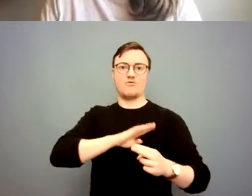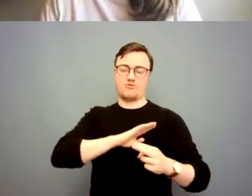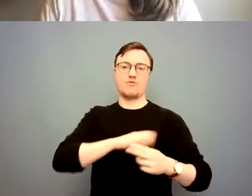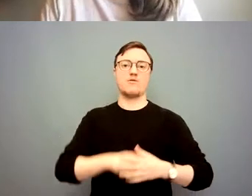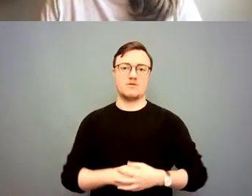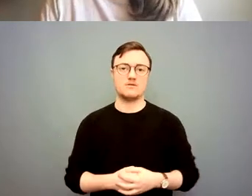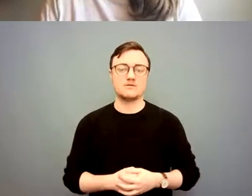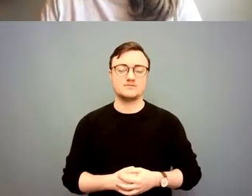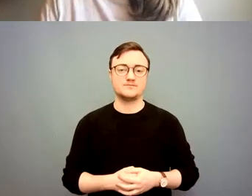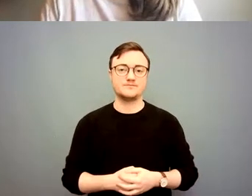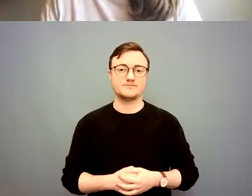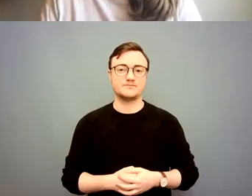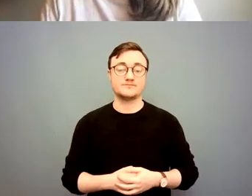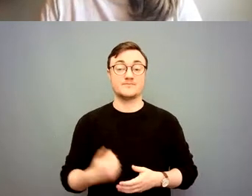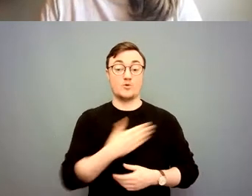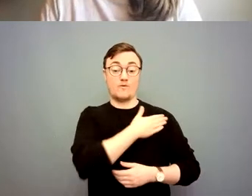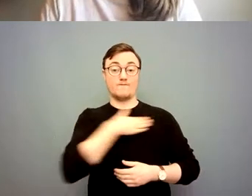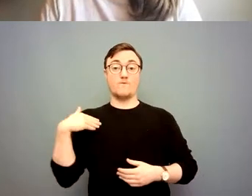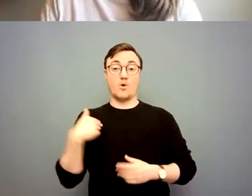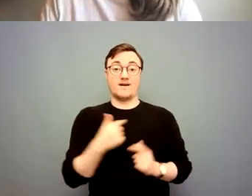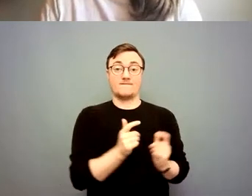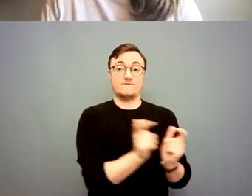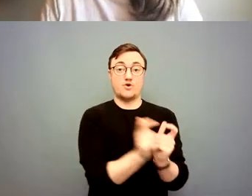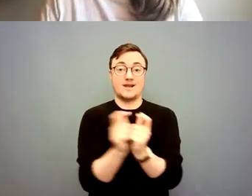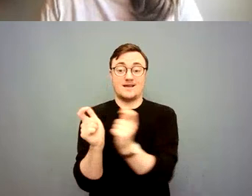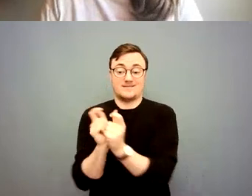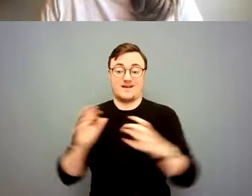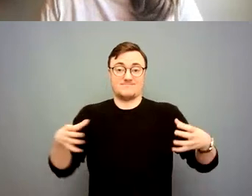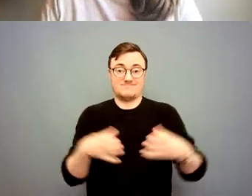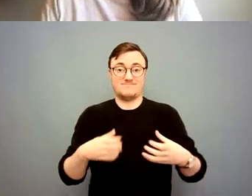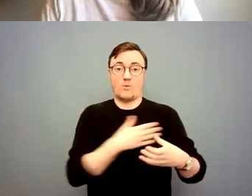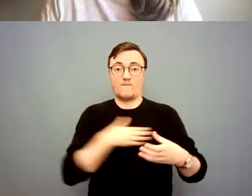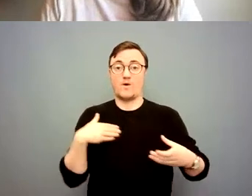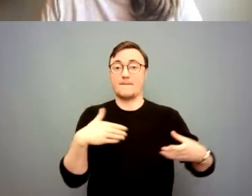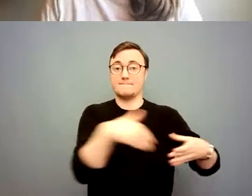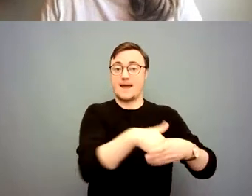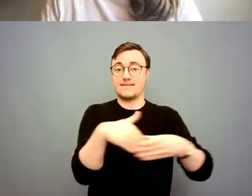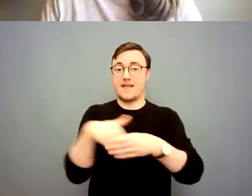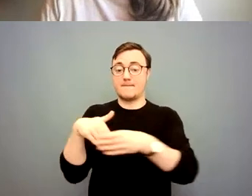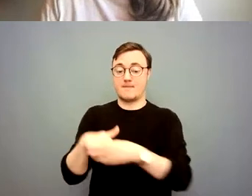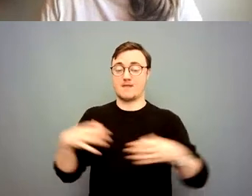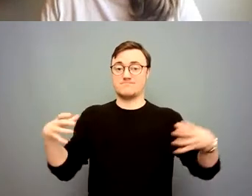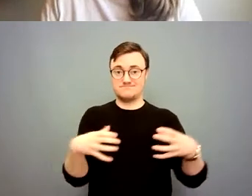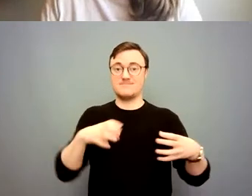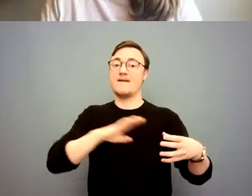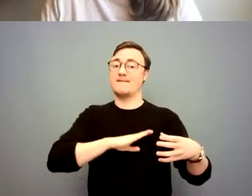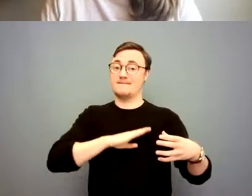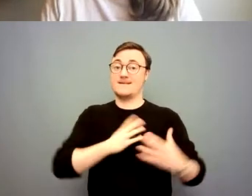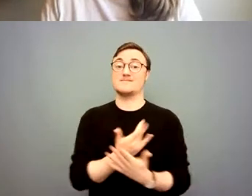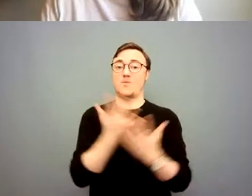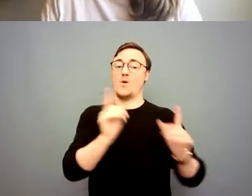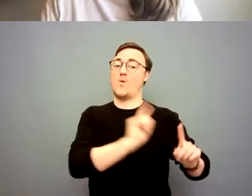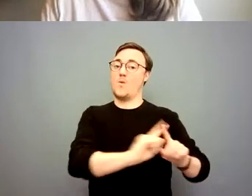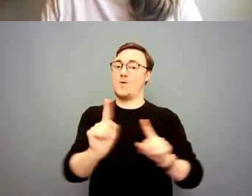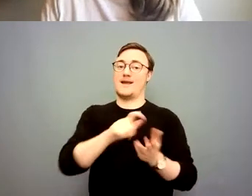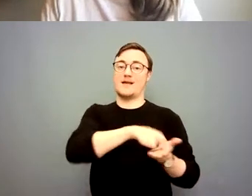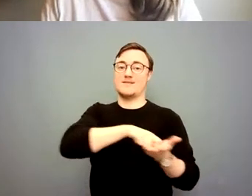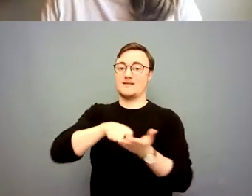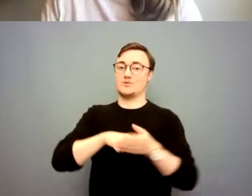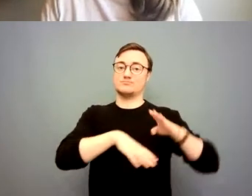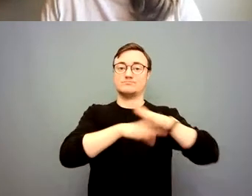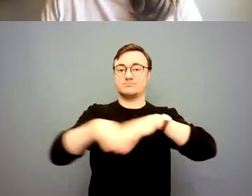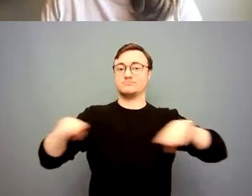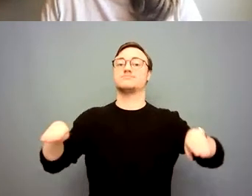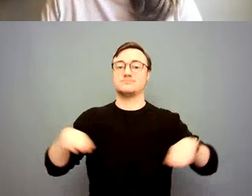Bland våra föreningar, bland de medlemmar som är i våra föreningar, så finns det många olika diagnoser och